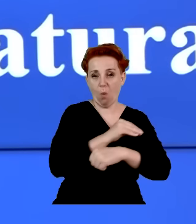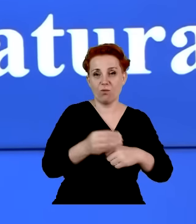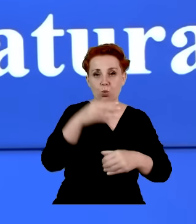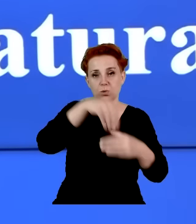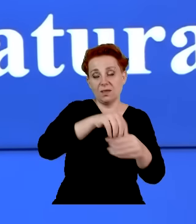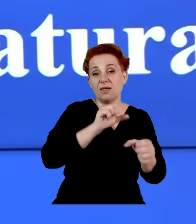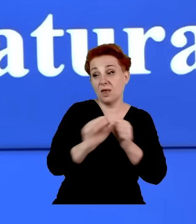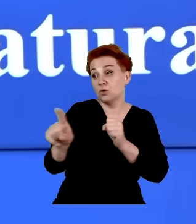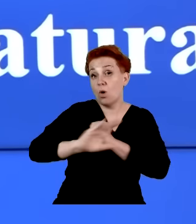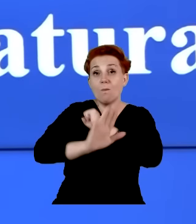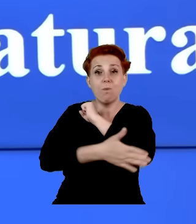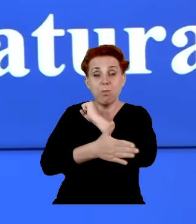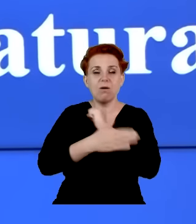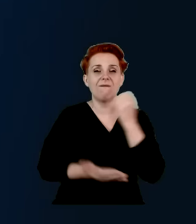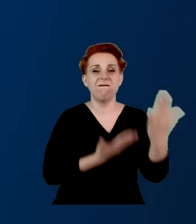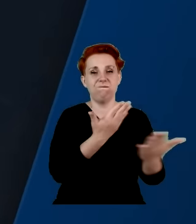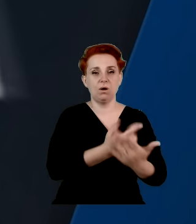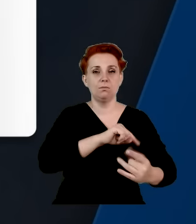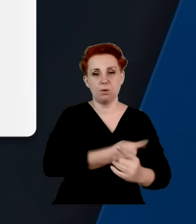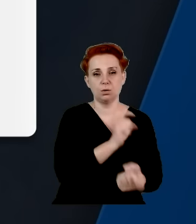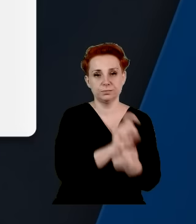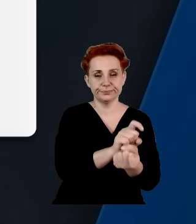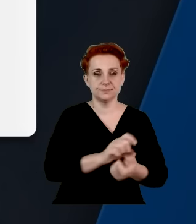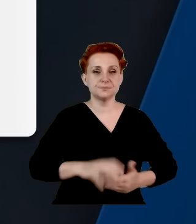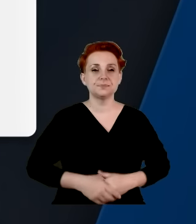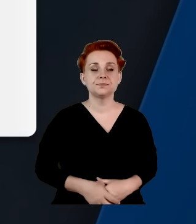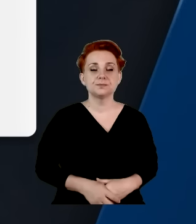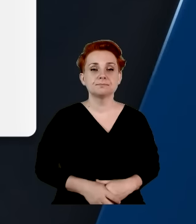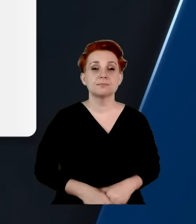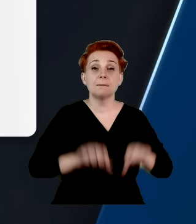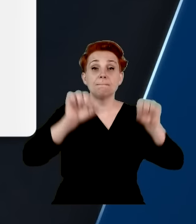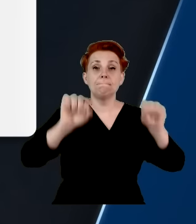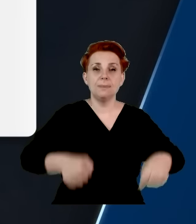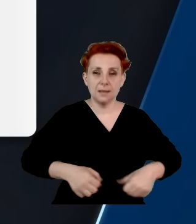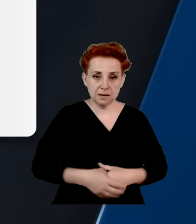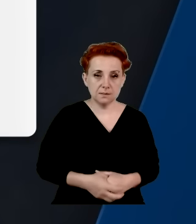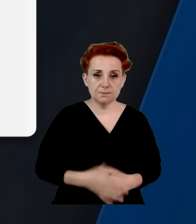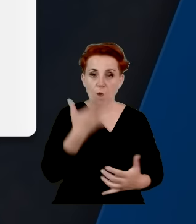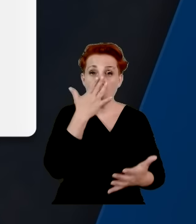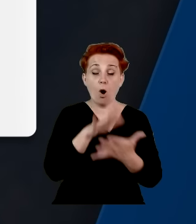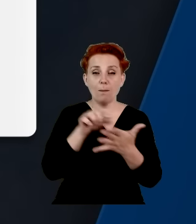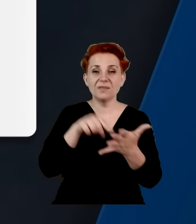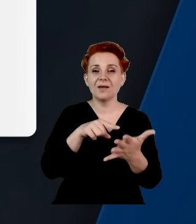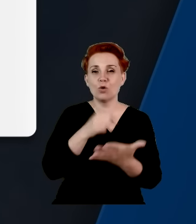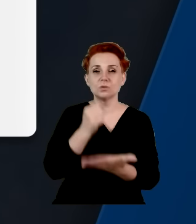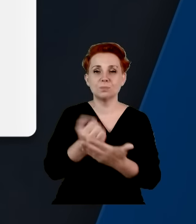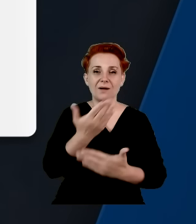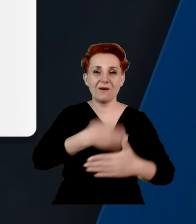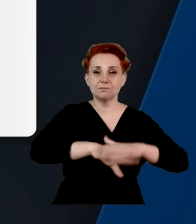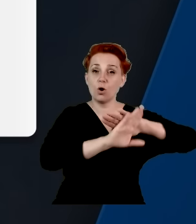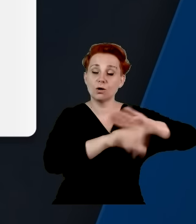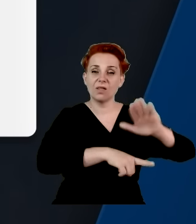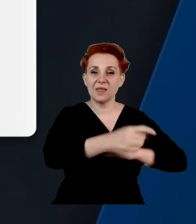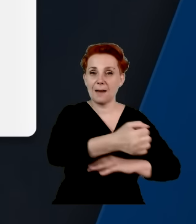podstawą wnioskowania przez prokuratorów. Pilne. Opinie w sprawie immunitetu posła Romanowskiego nie